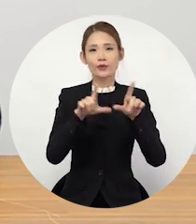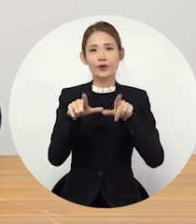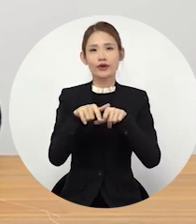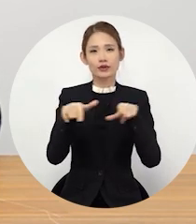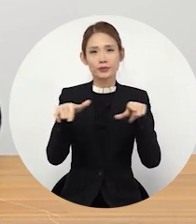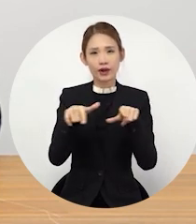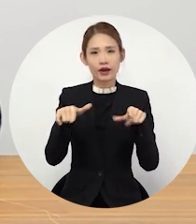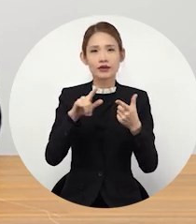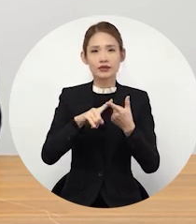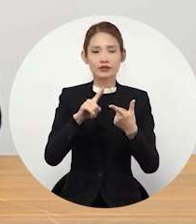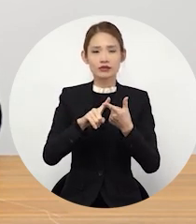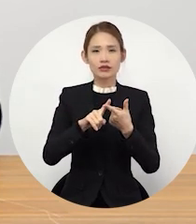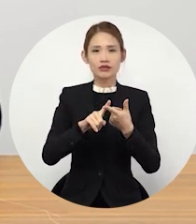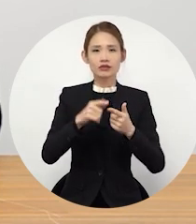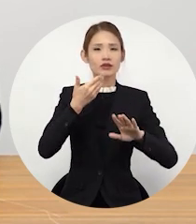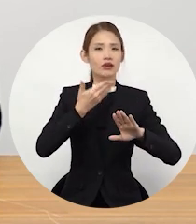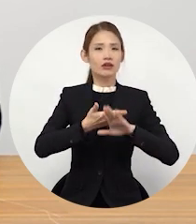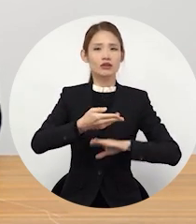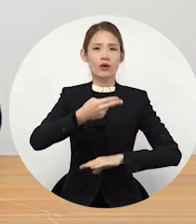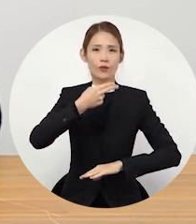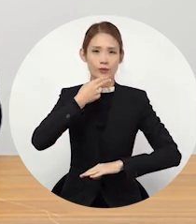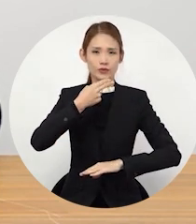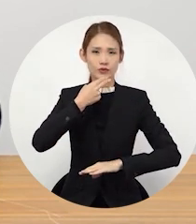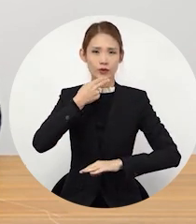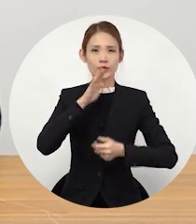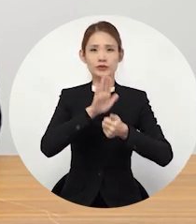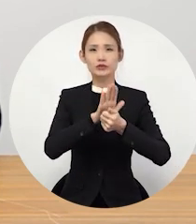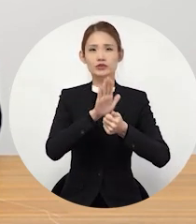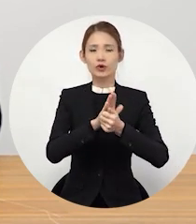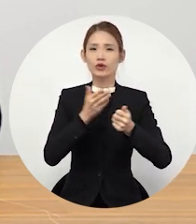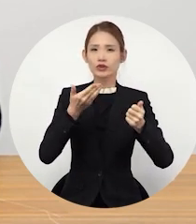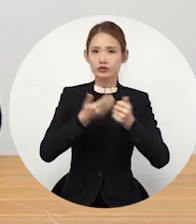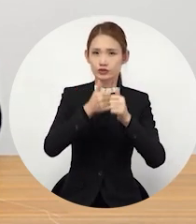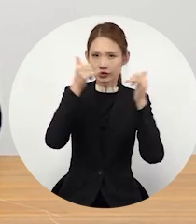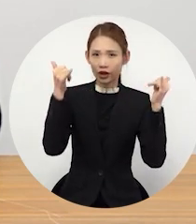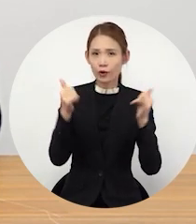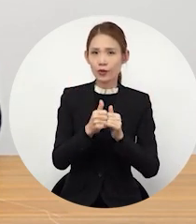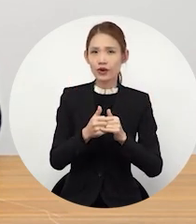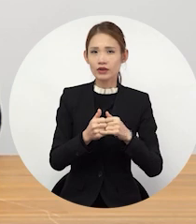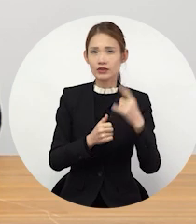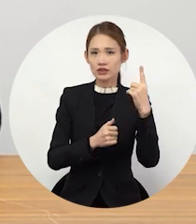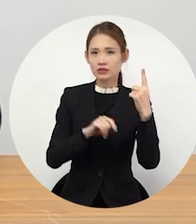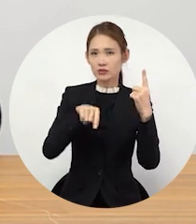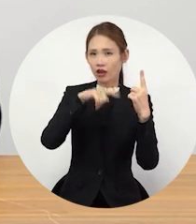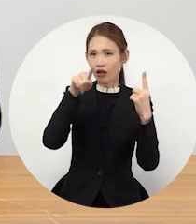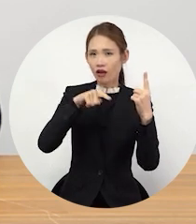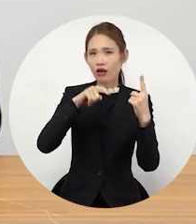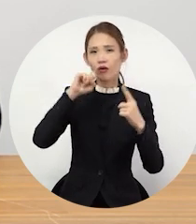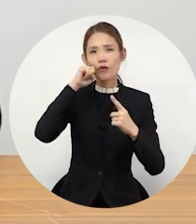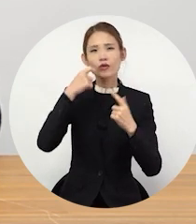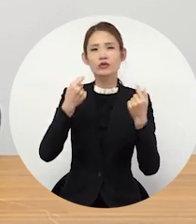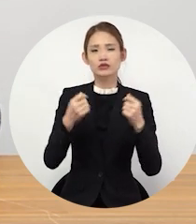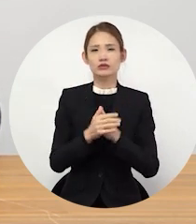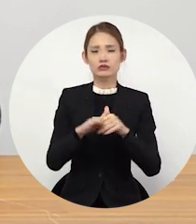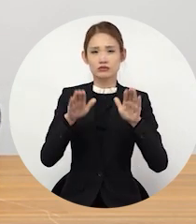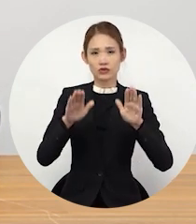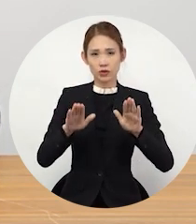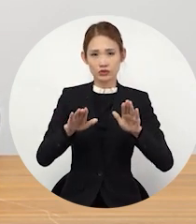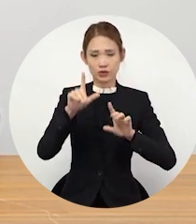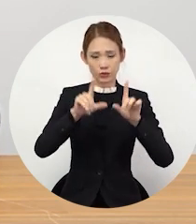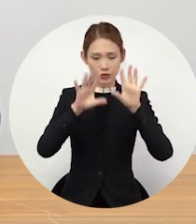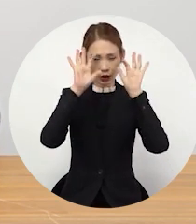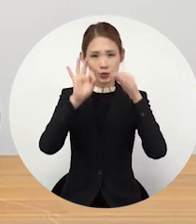생활함에 있어서 전혀 다르지 않아. 맞아. 그런 지원이 돼 라는 사회가 되면 1번은 정답이 아닐 수 있죠. 네. 하지만